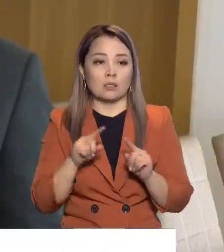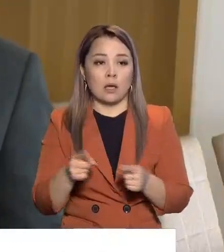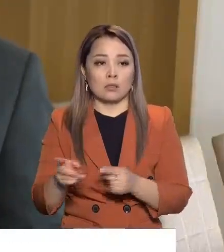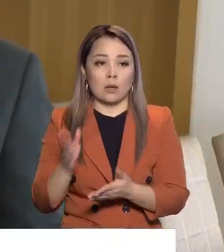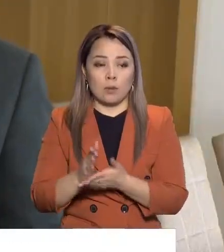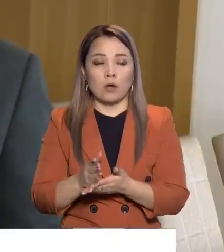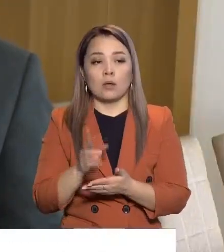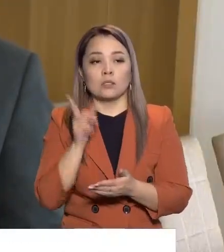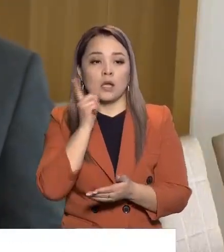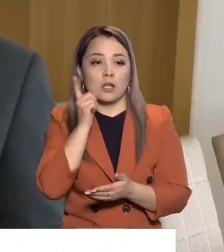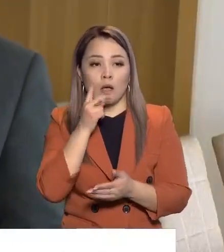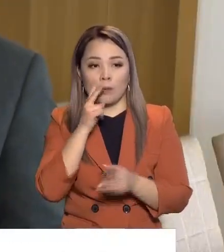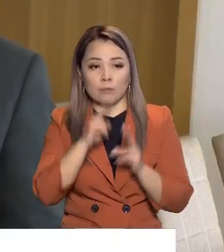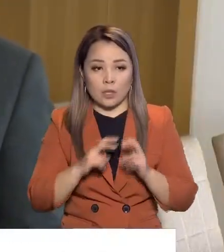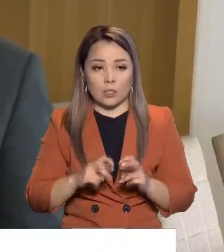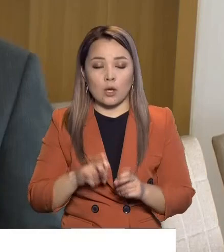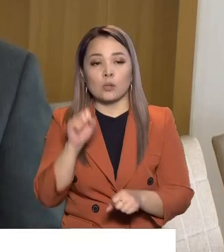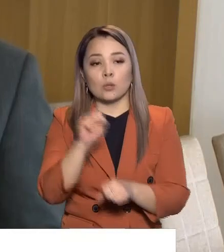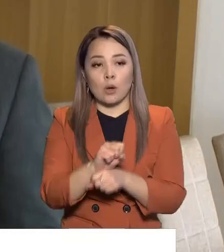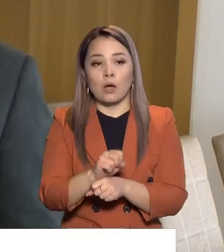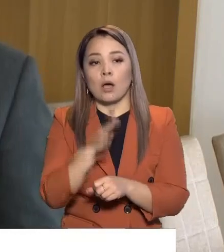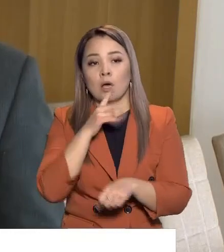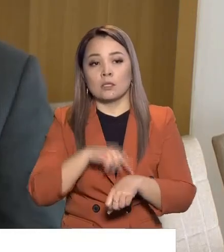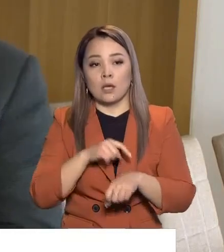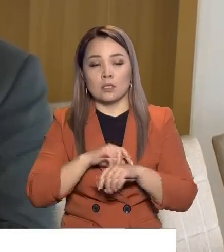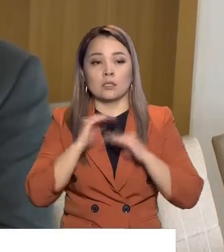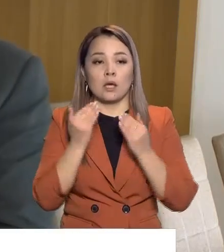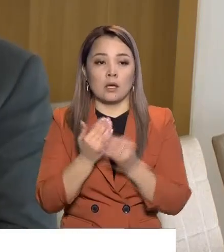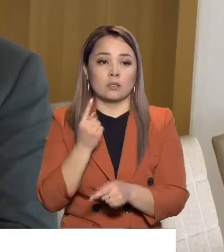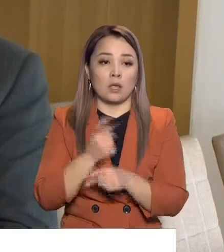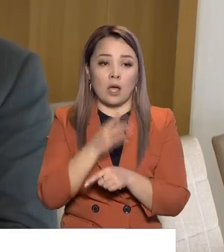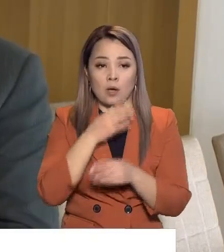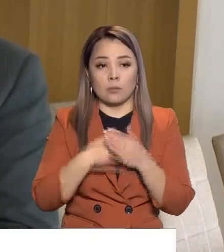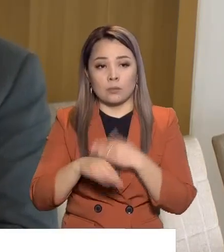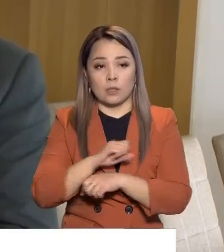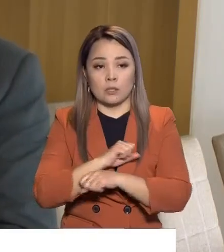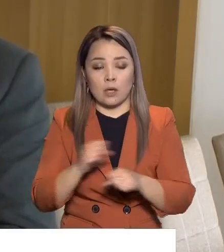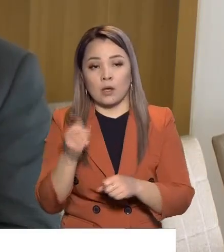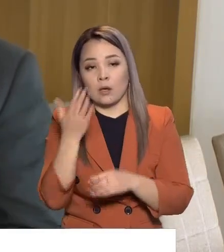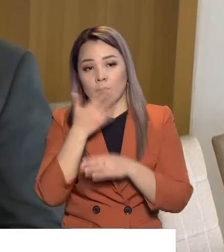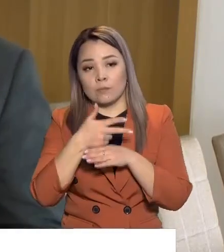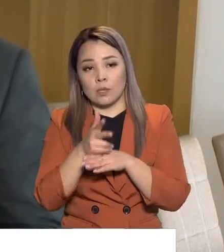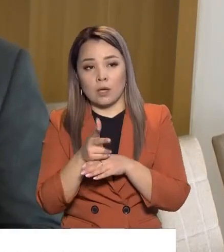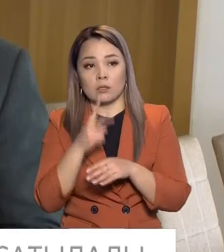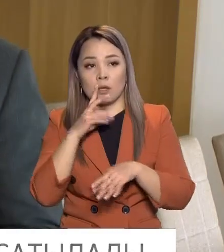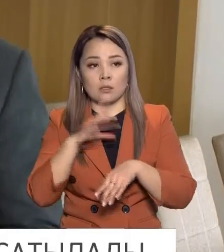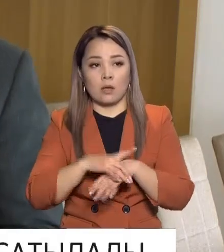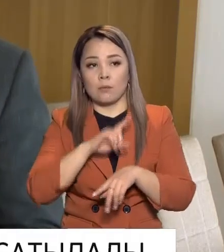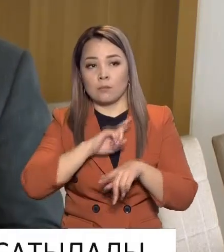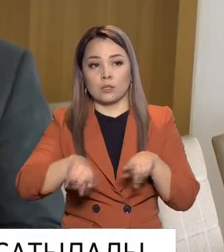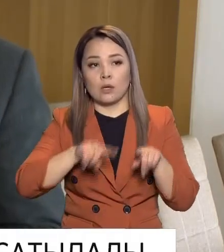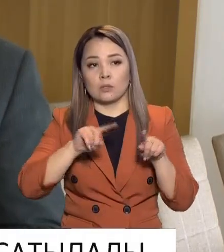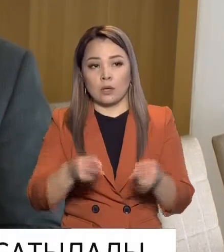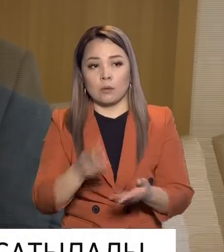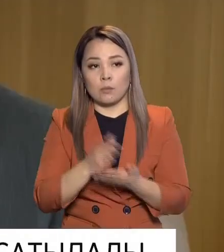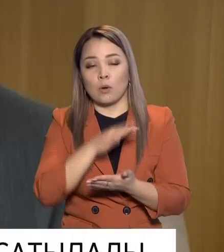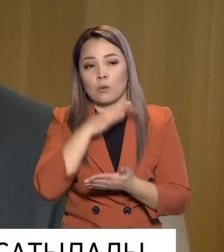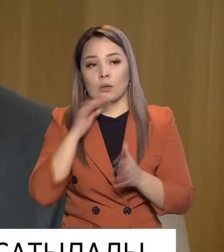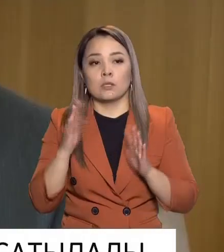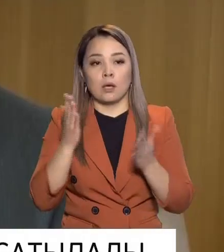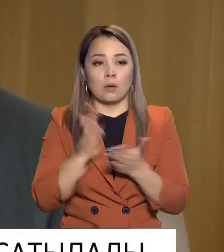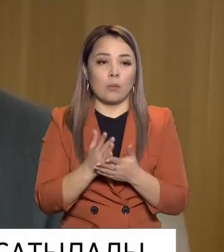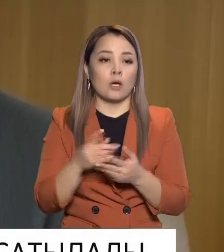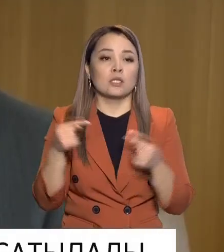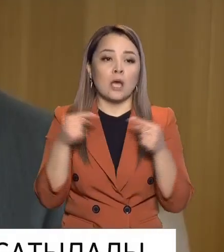қолынан телефонын қарап, жаңағы коменданттық сағат уақыты бұзған телефоннан жаңағы видеоны тапса, олардан бірден алып кеткен. Сондай оқиғалар көп та.